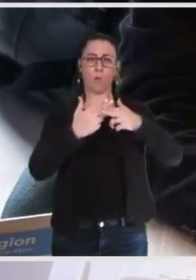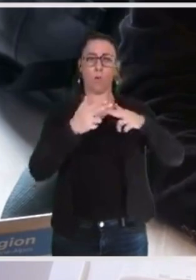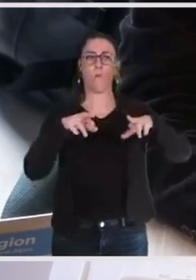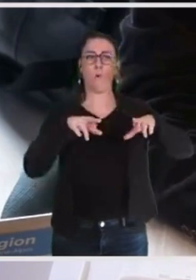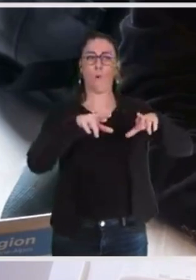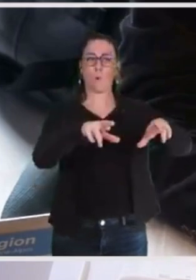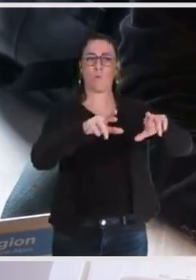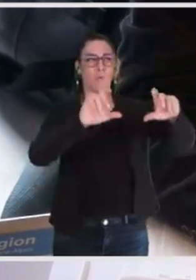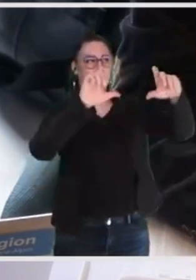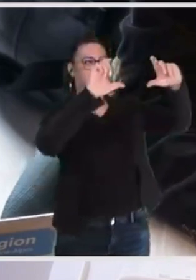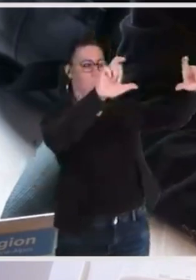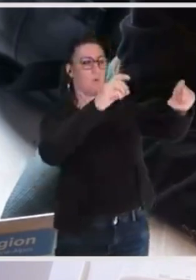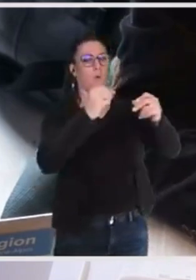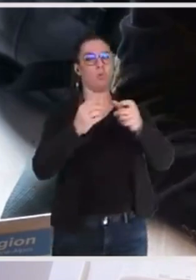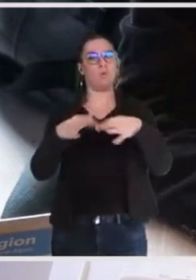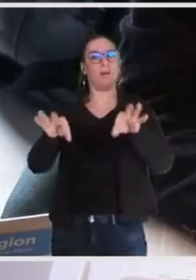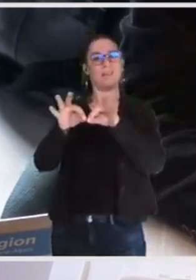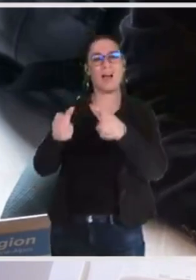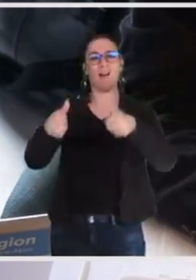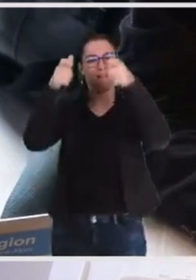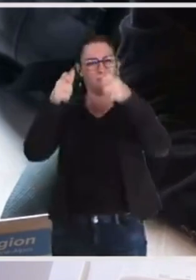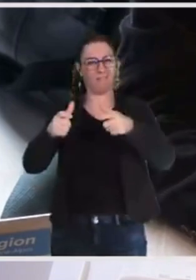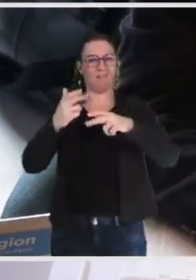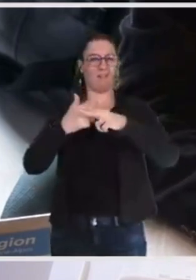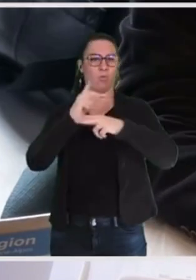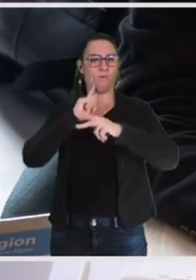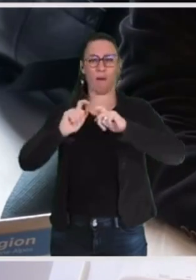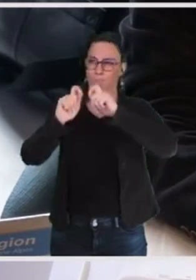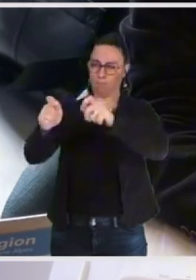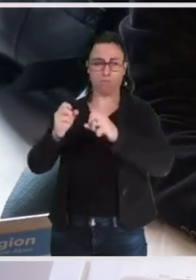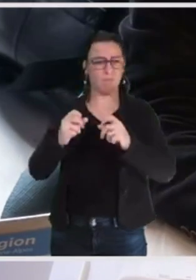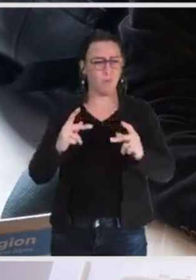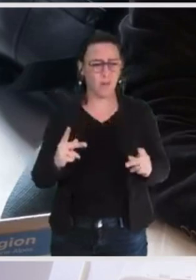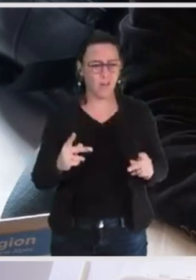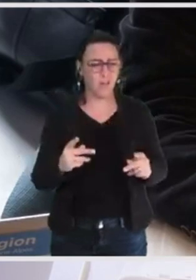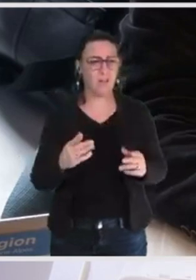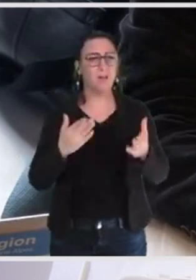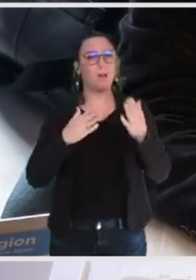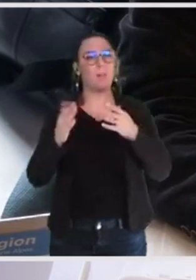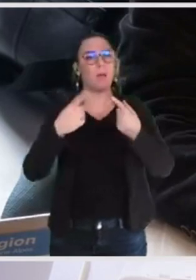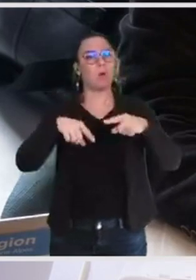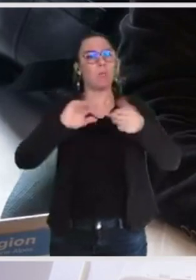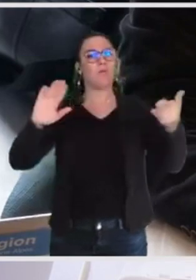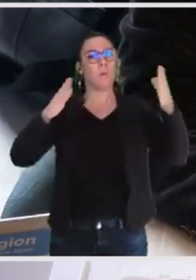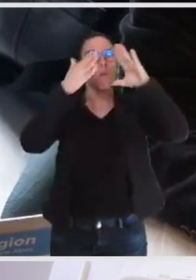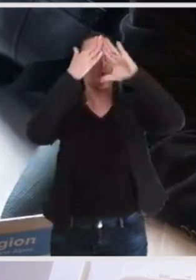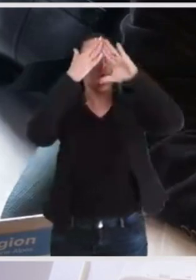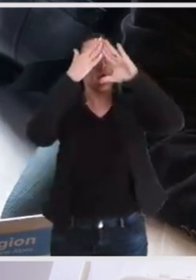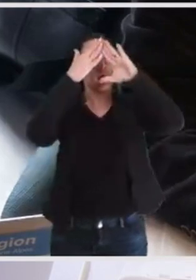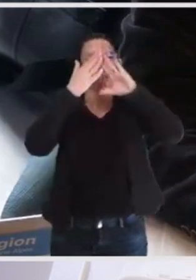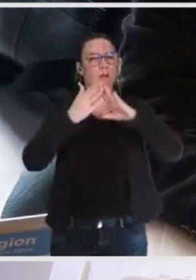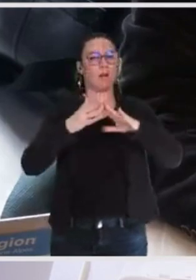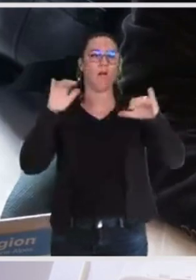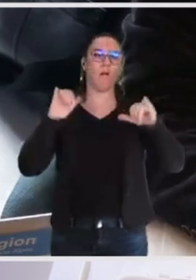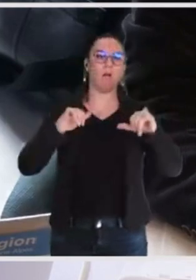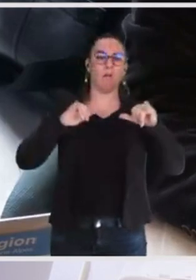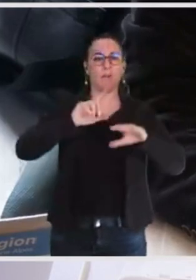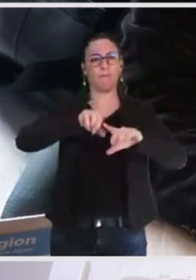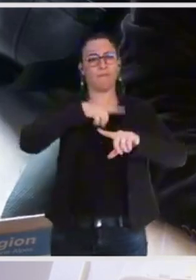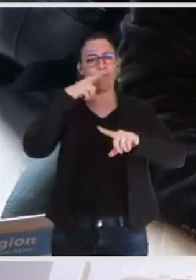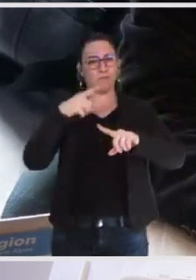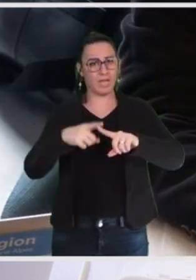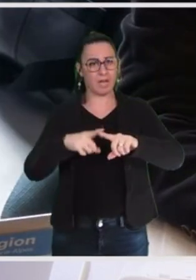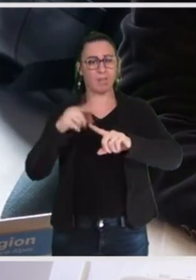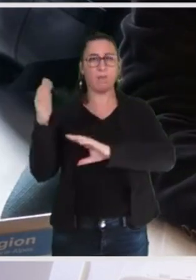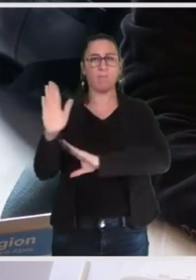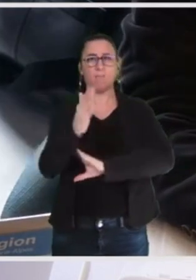équipements municipaux, c'est bien. La création d'une commission par la Maison de la Montagne qui a permis d'organiser une soirée film autour